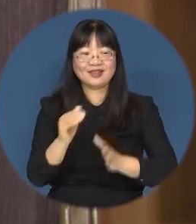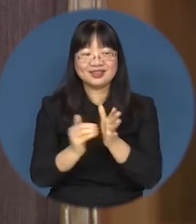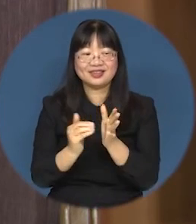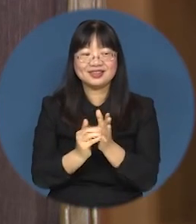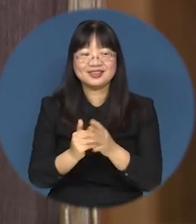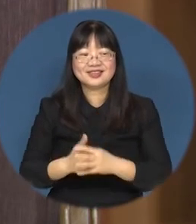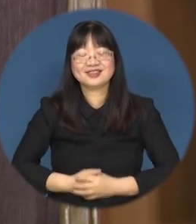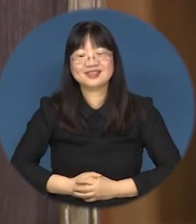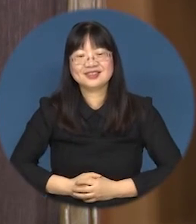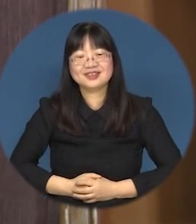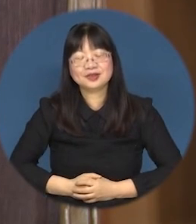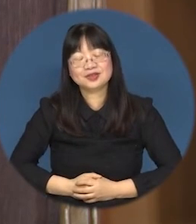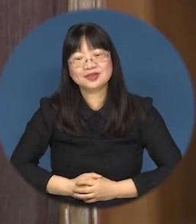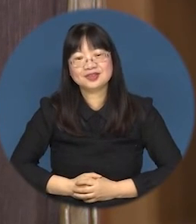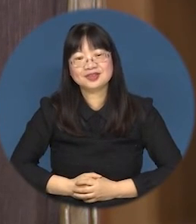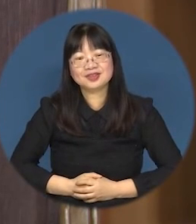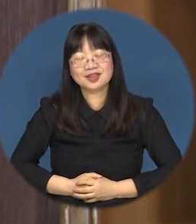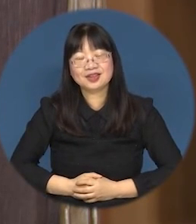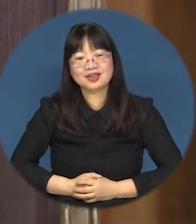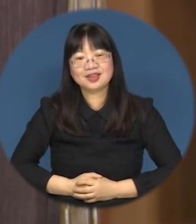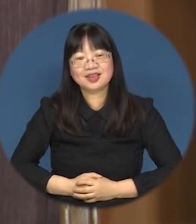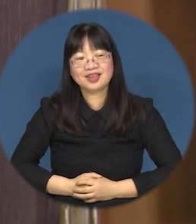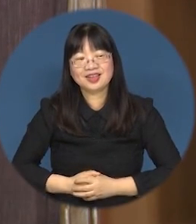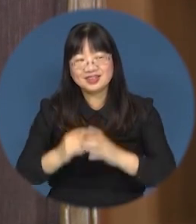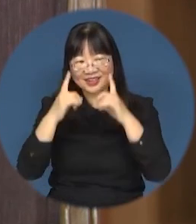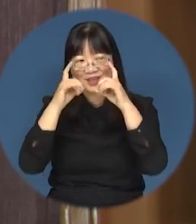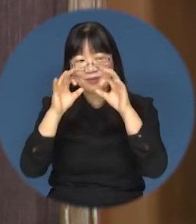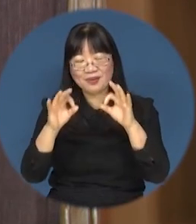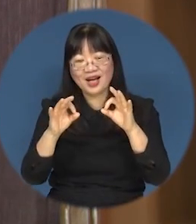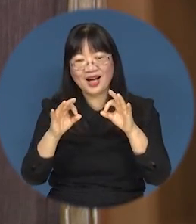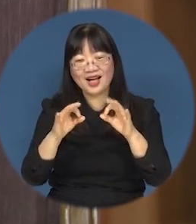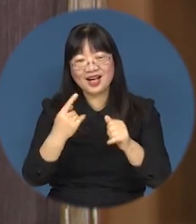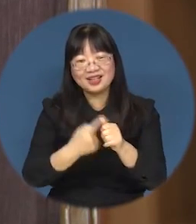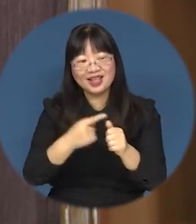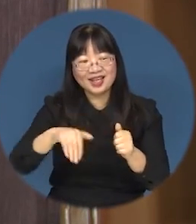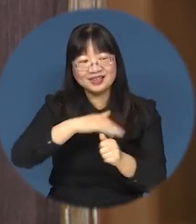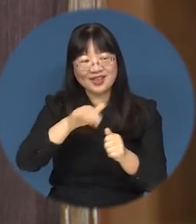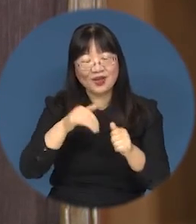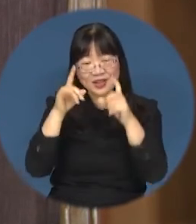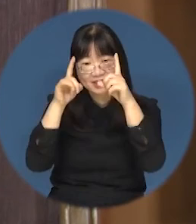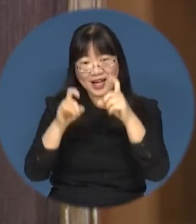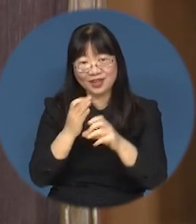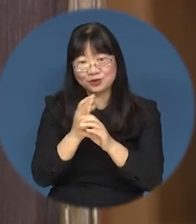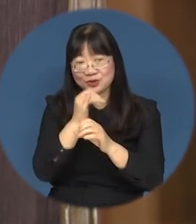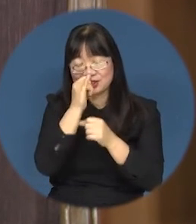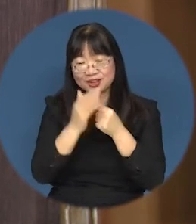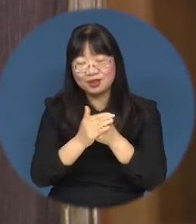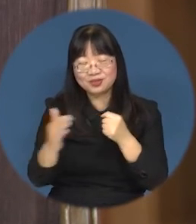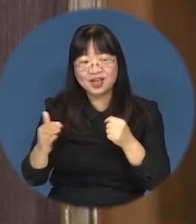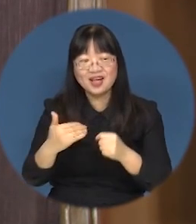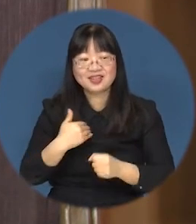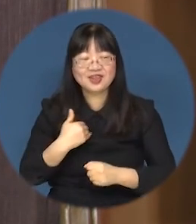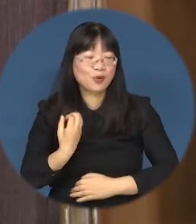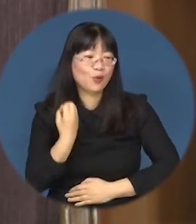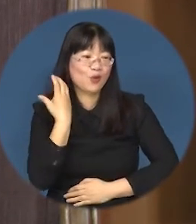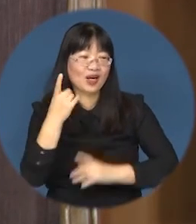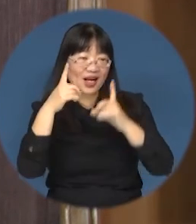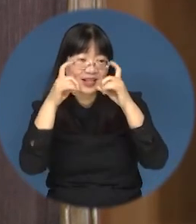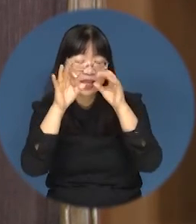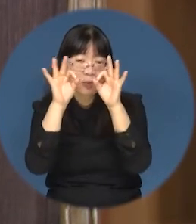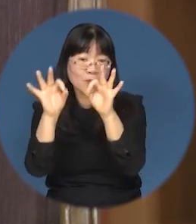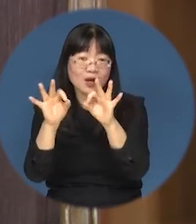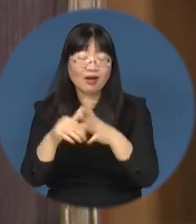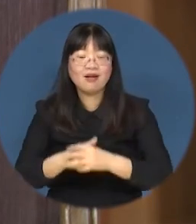말해요. 저도 전부 그 사진 보고 놀라웠어요. 사진들이 생태적으로 사진을 찍거든요. 예. 근데 저는 제 고래 사진은